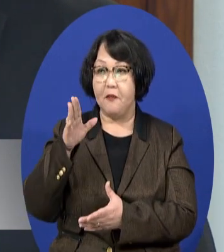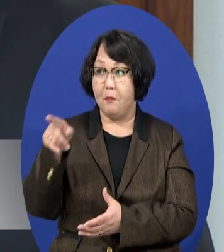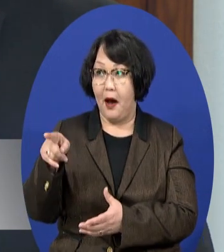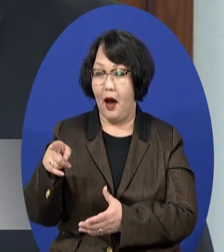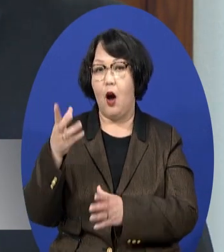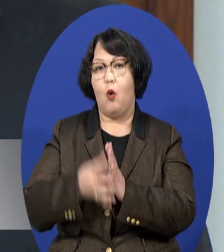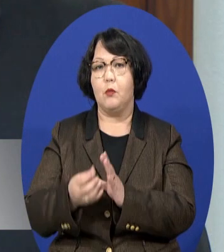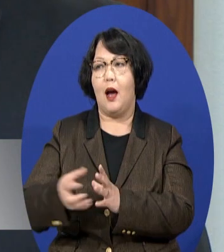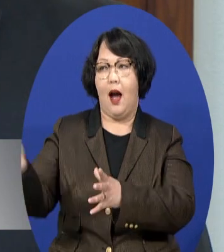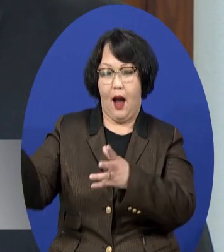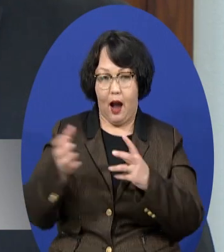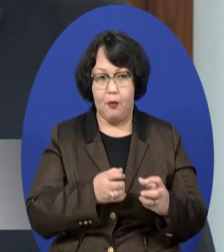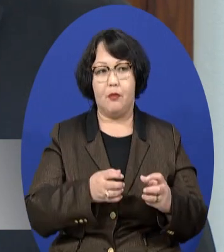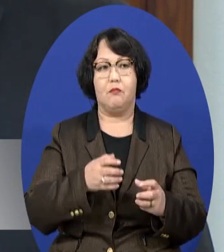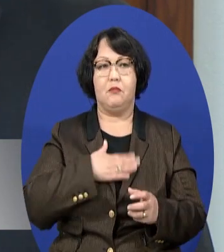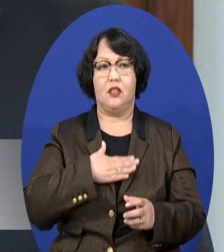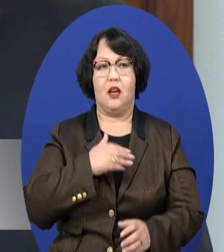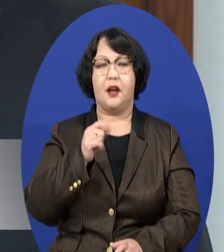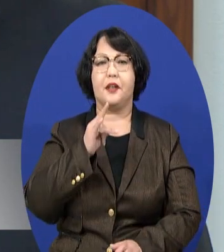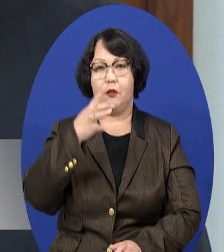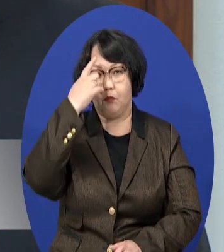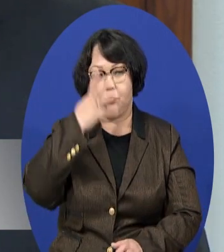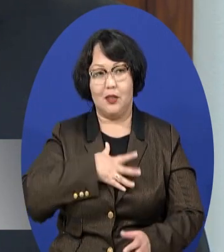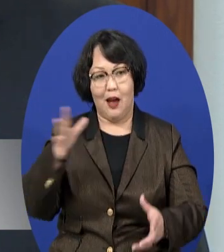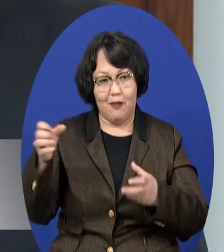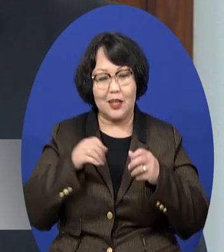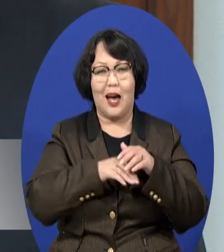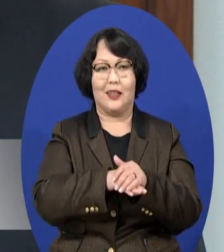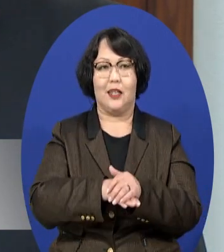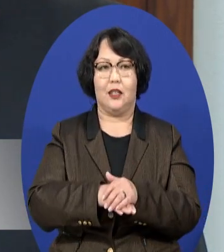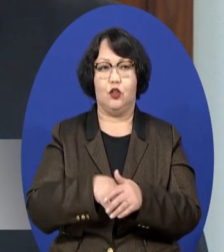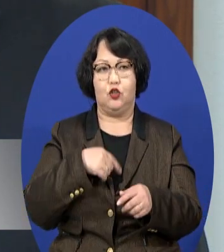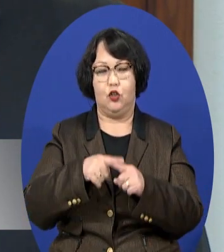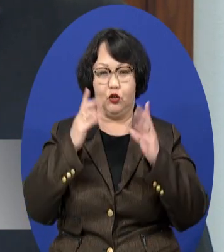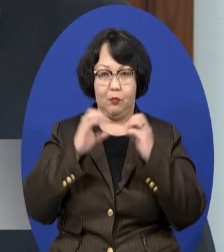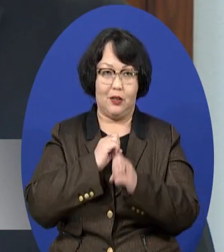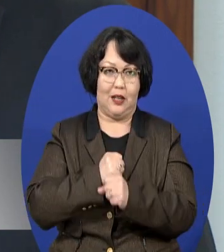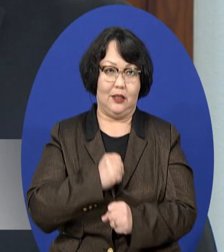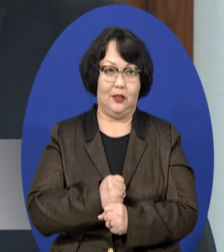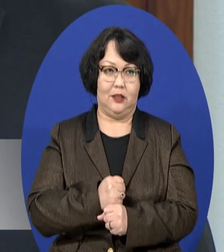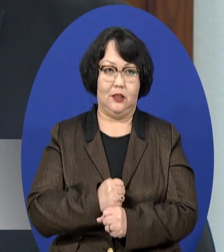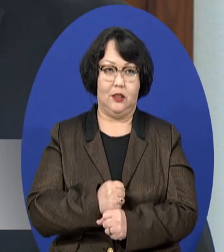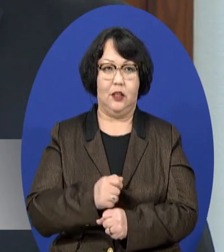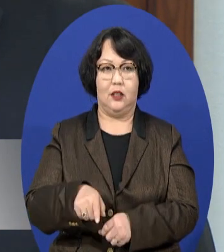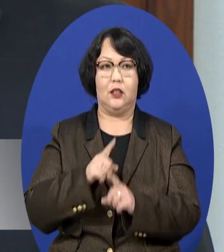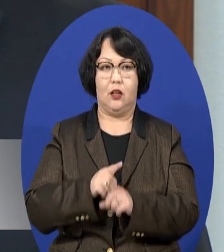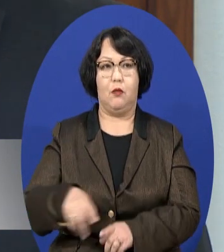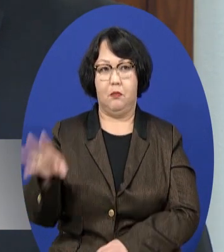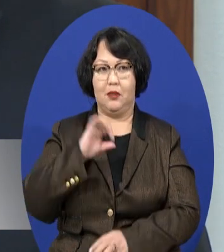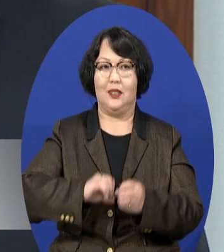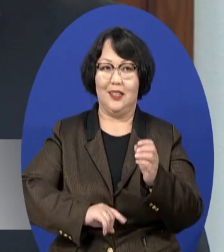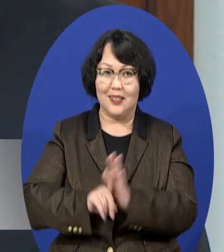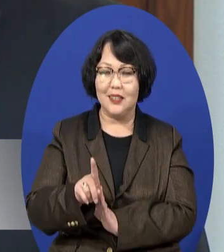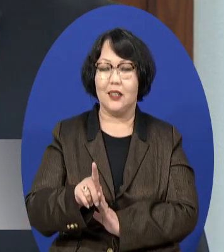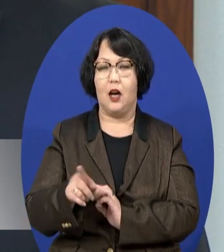архив музейд хадгалах ийм одоо том зорилтуудыг төвшүүлж ажиллаж байгаа. Тэгээ энэ зорилтын хүрээнд одоо бид эхнийхээ